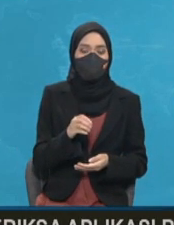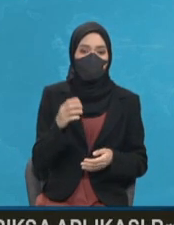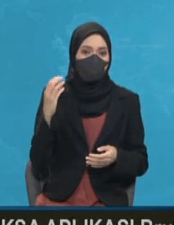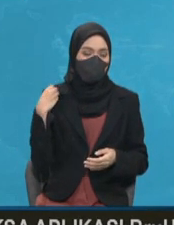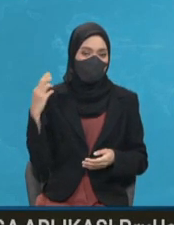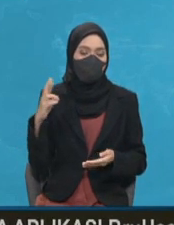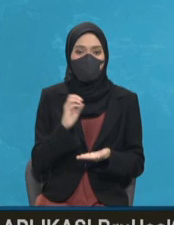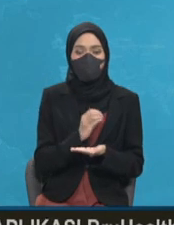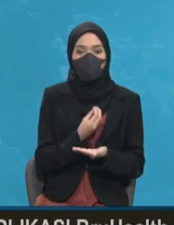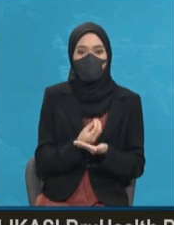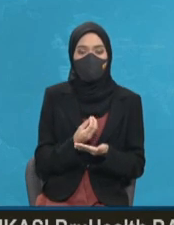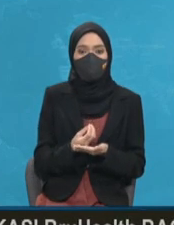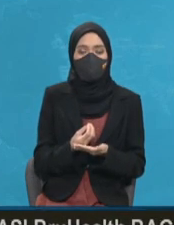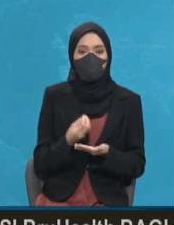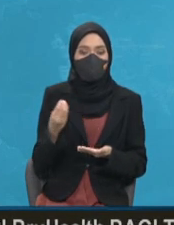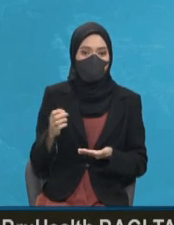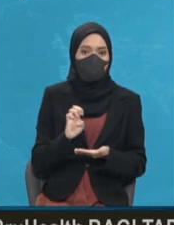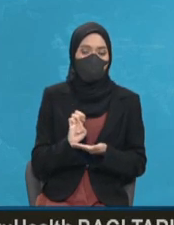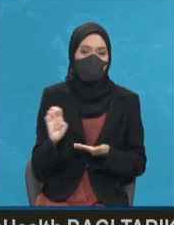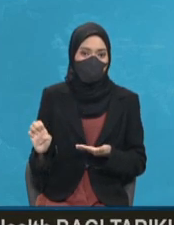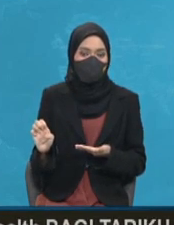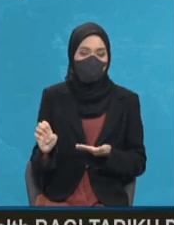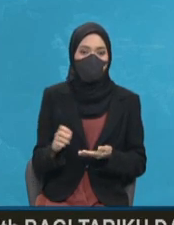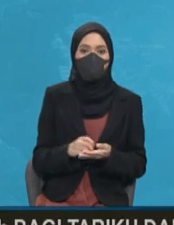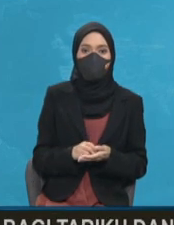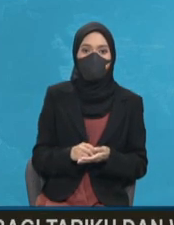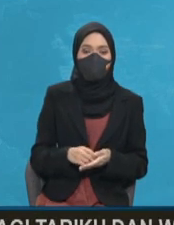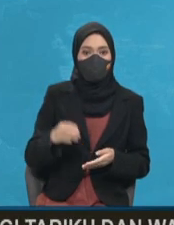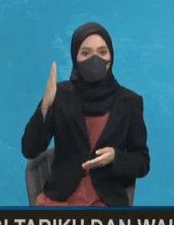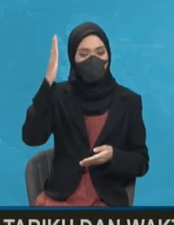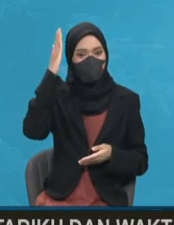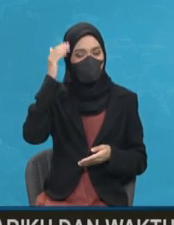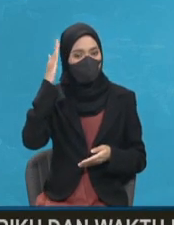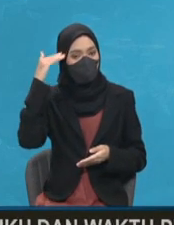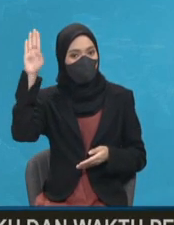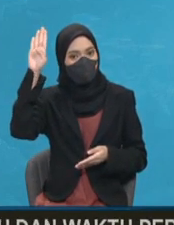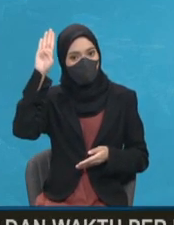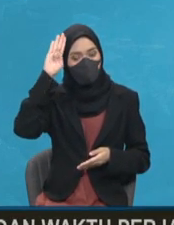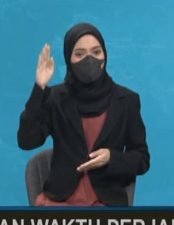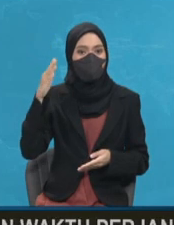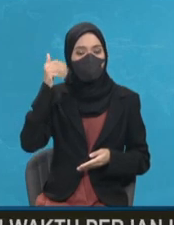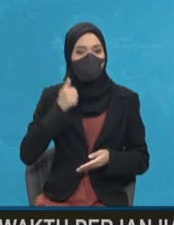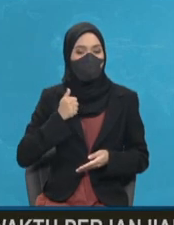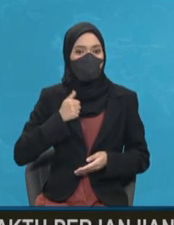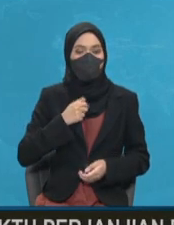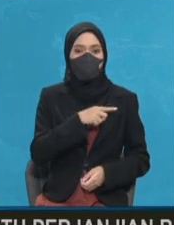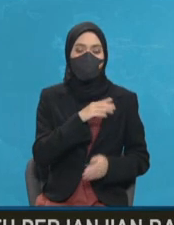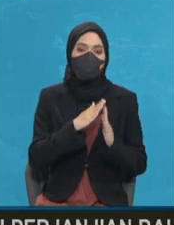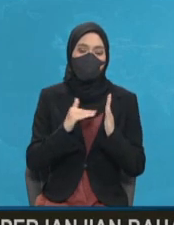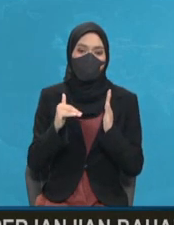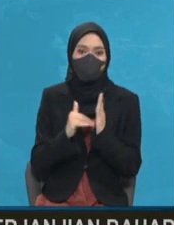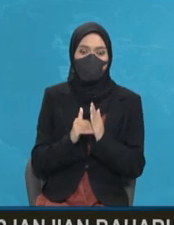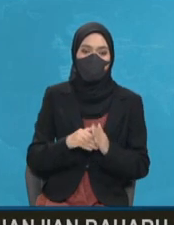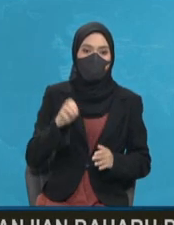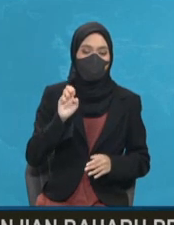ASEAN dan Rakan kongsi nya termasuk Australia dan New Zealand Canada Republik Rakyat Cina kesatuan